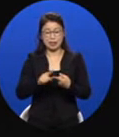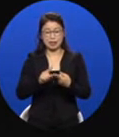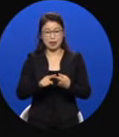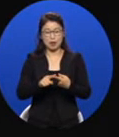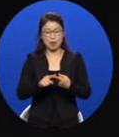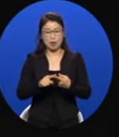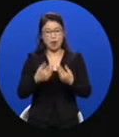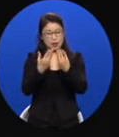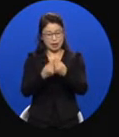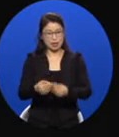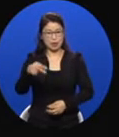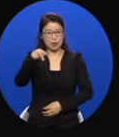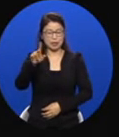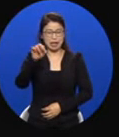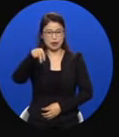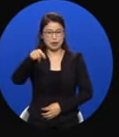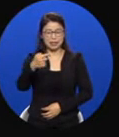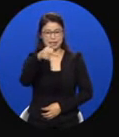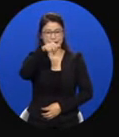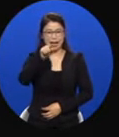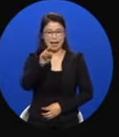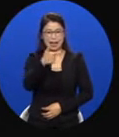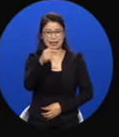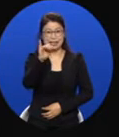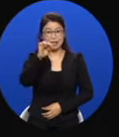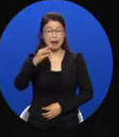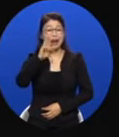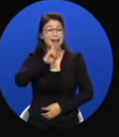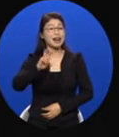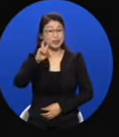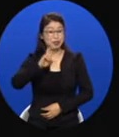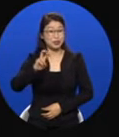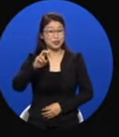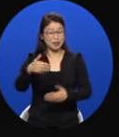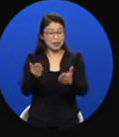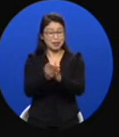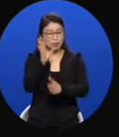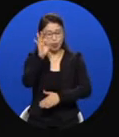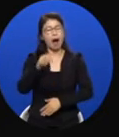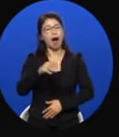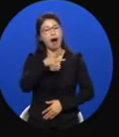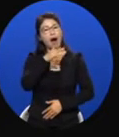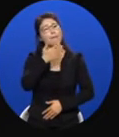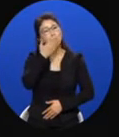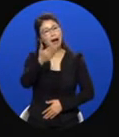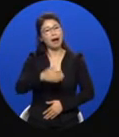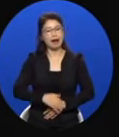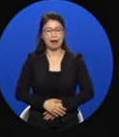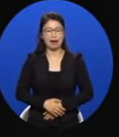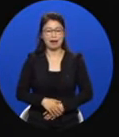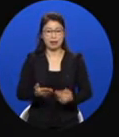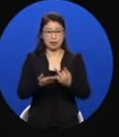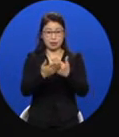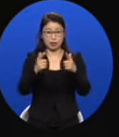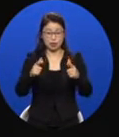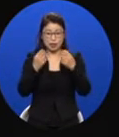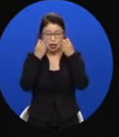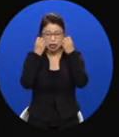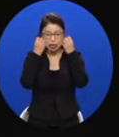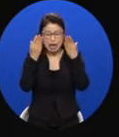사우스 카니발이라든가 이런 분들을 보면 실제 아 가능하구나 그게. 그리고 우리 제주에서 새로운